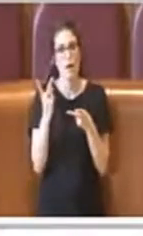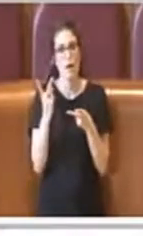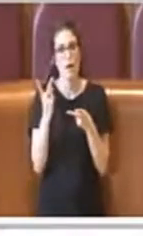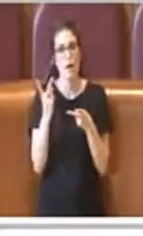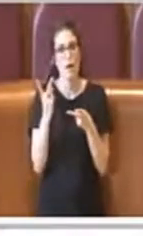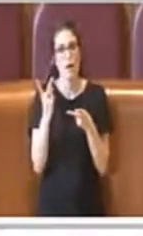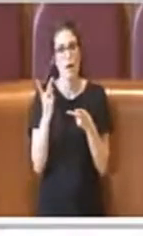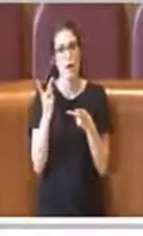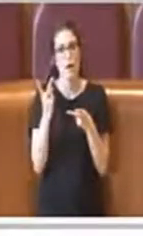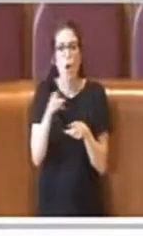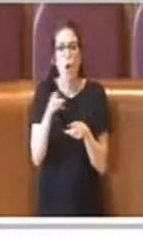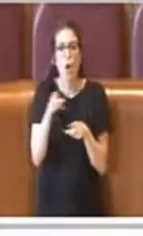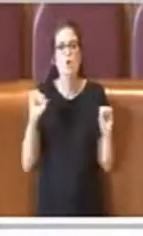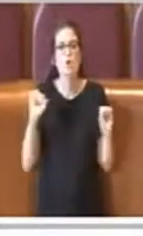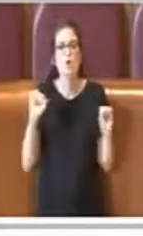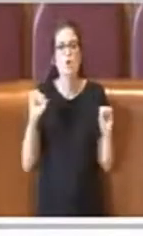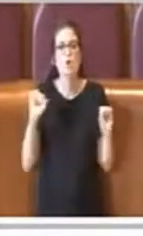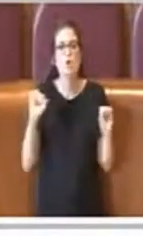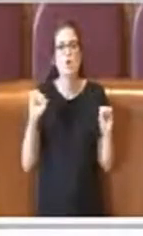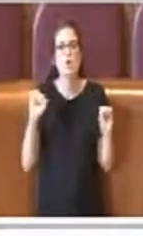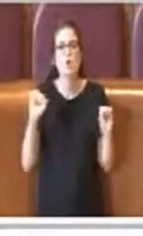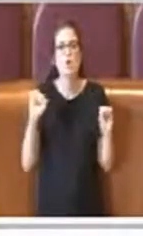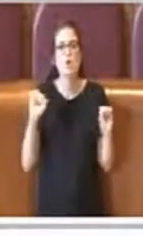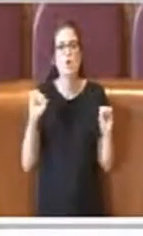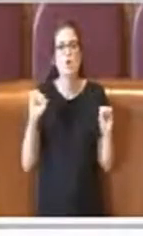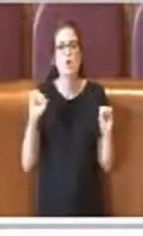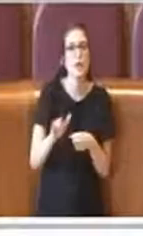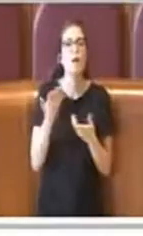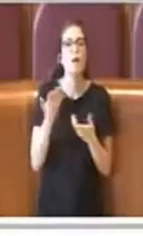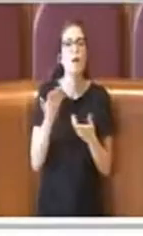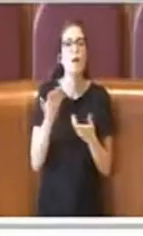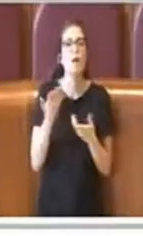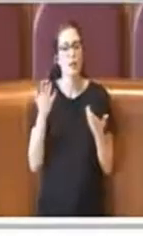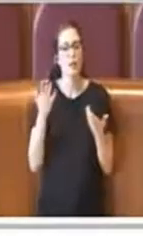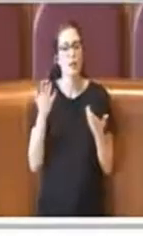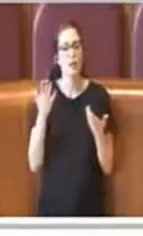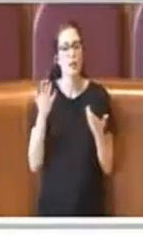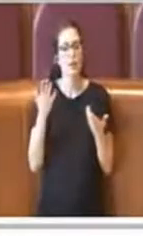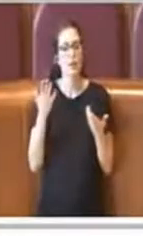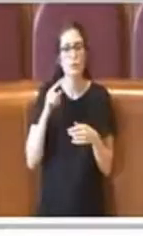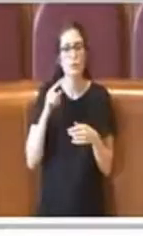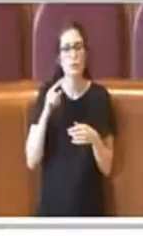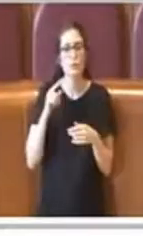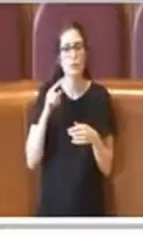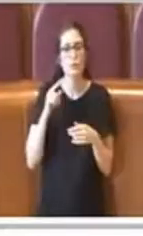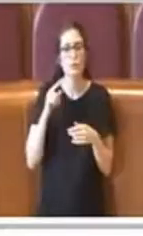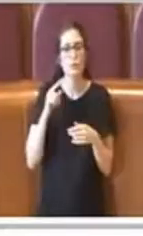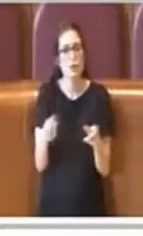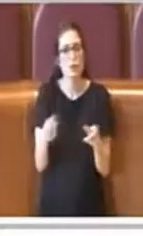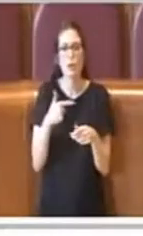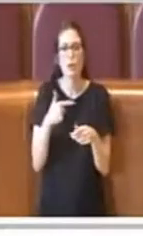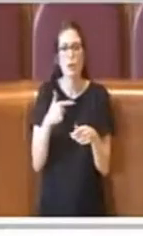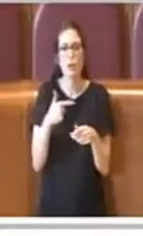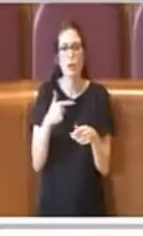sforzi quotidiani che fanno queste persone per non abbattersi,